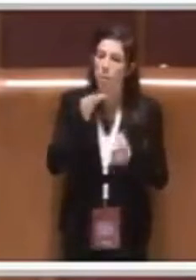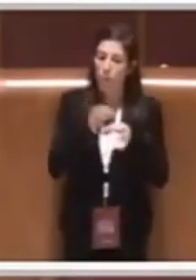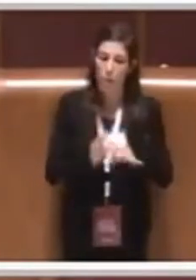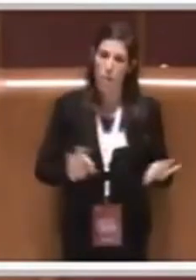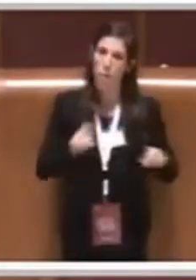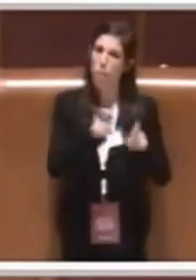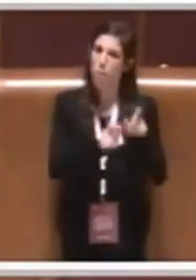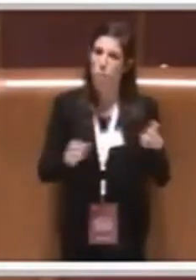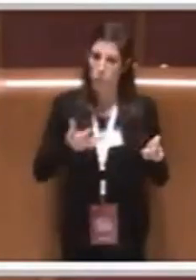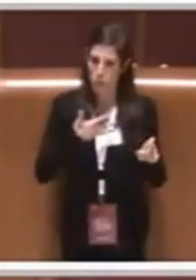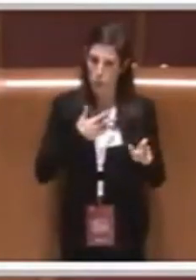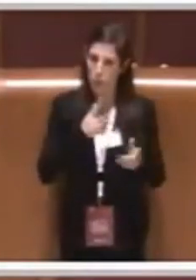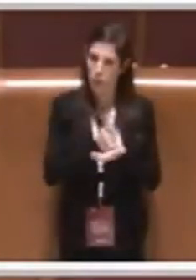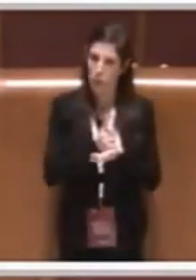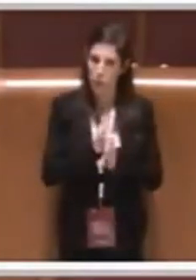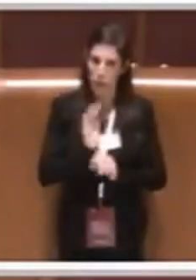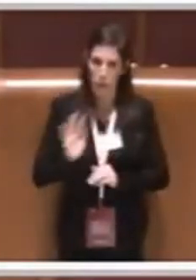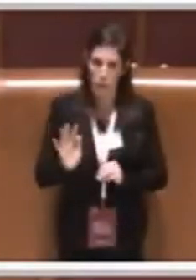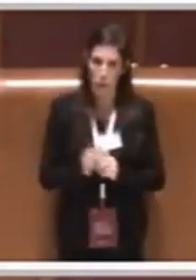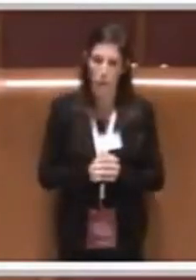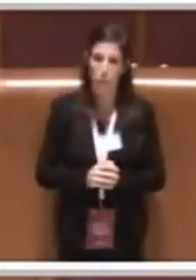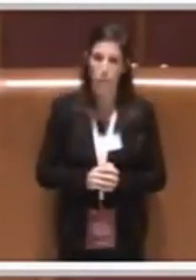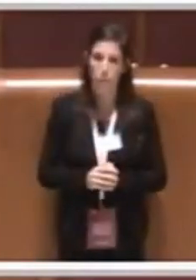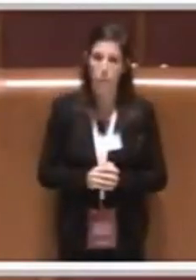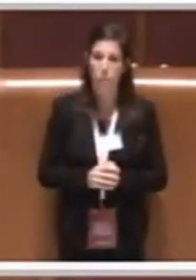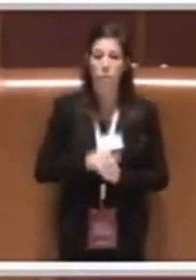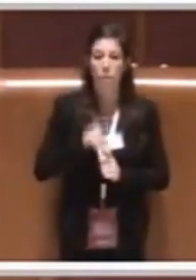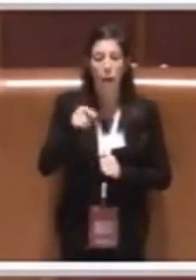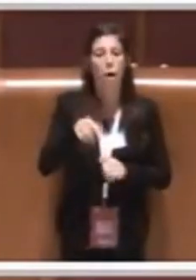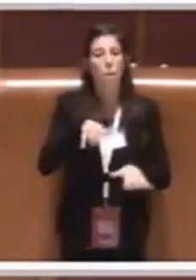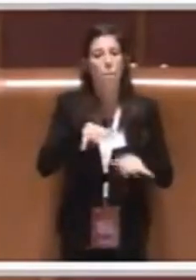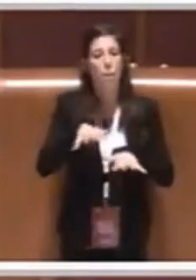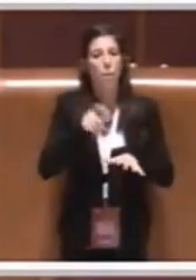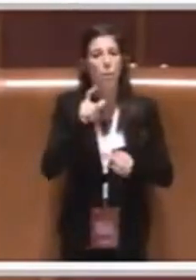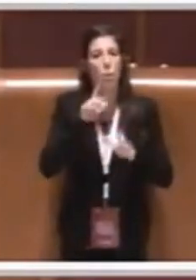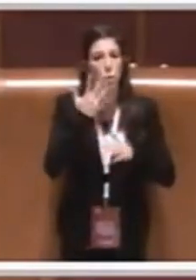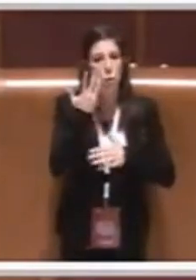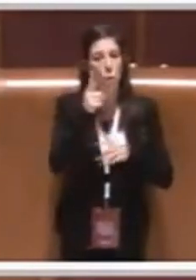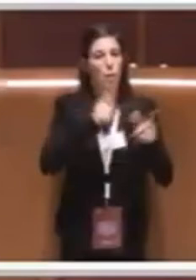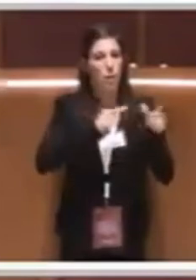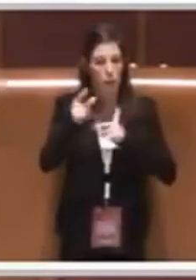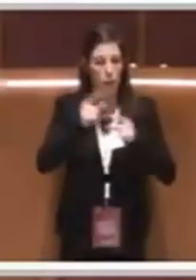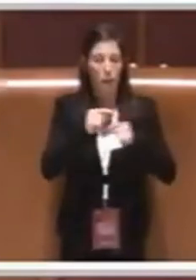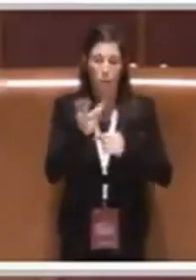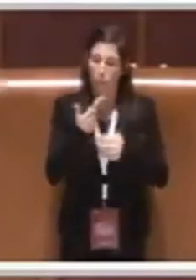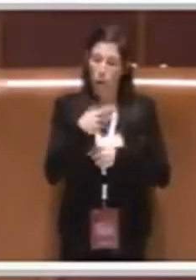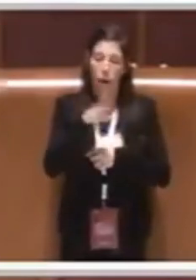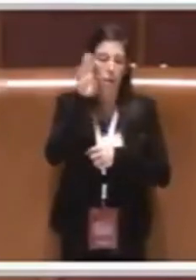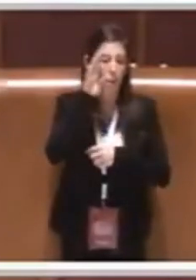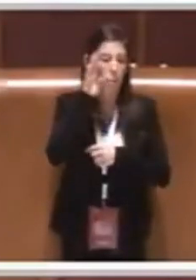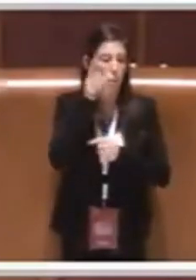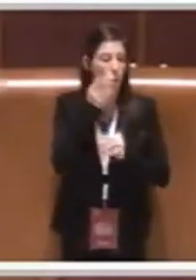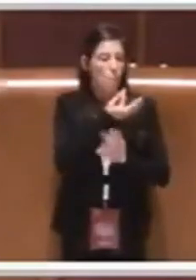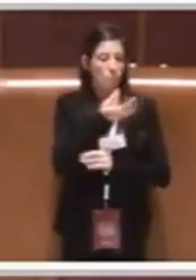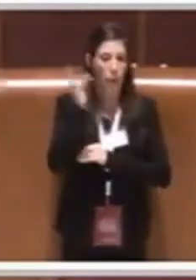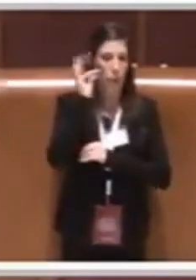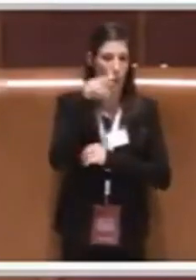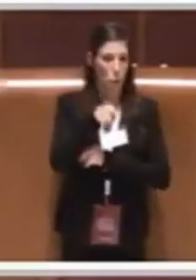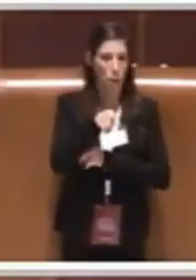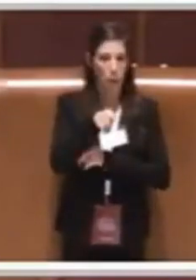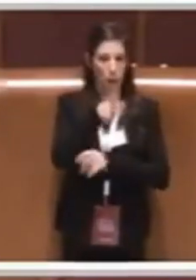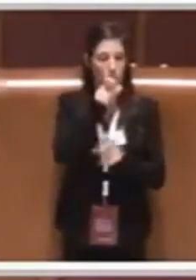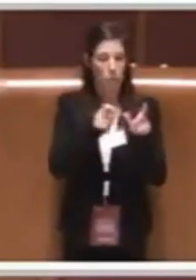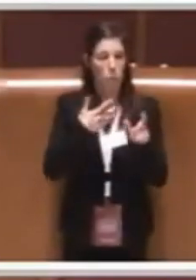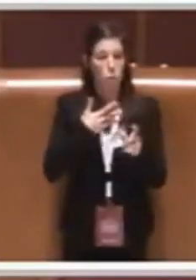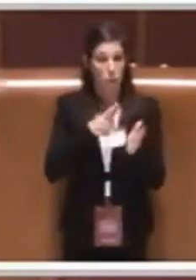degli aventi diritto. Su questo, ecco, il Movimento 5 Stelle tiene a far sì che gli aventi